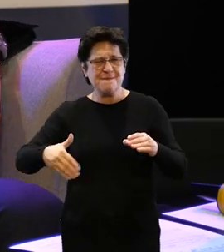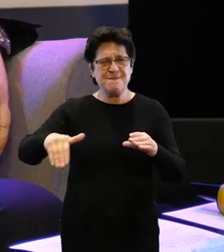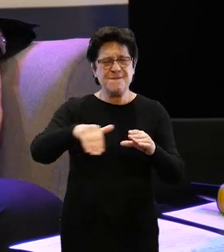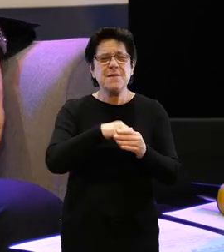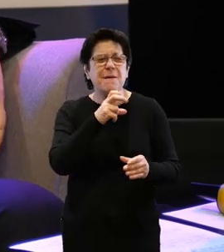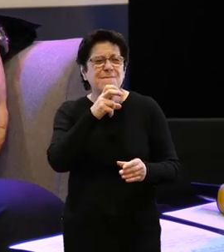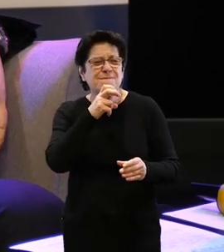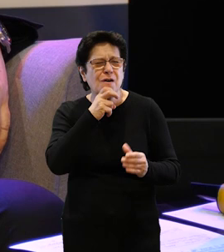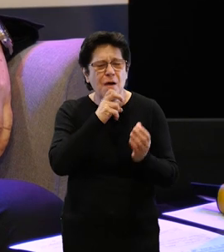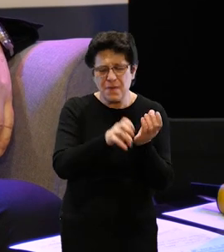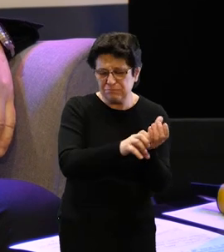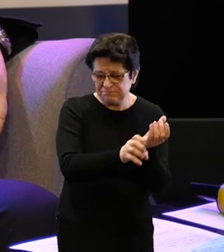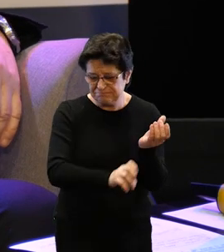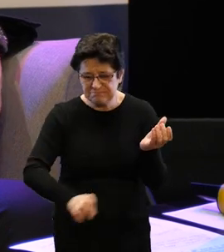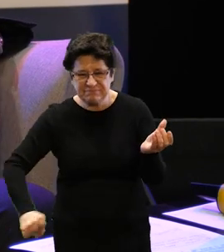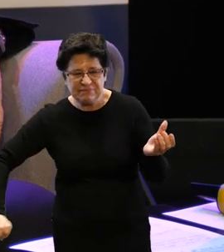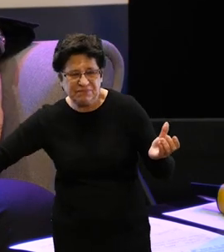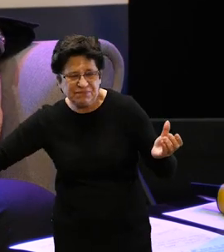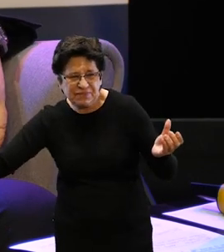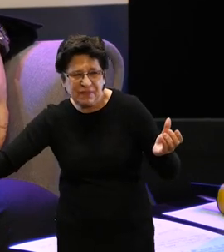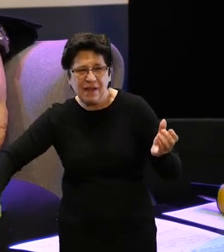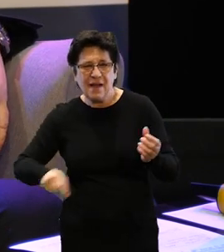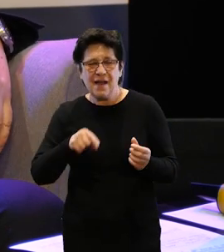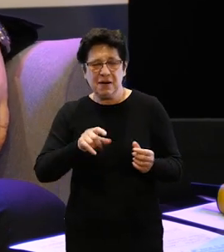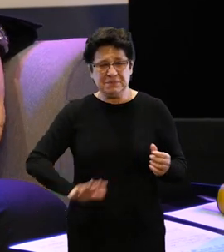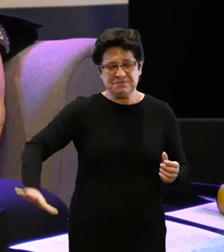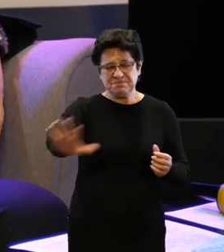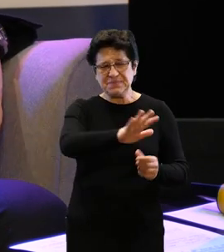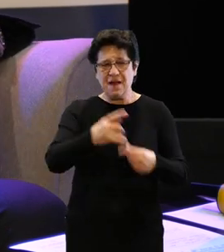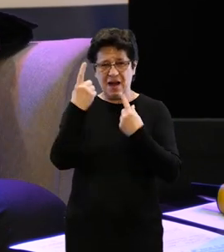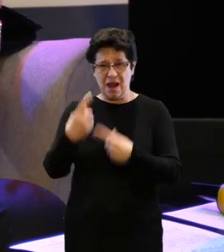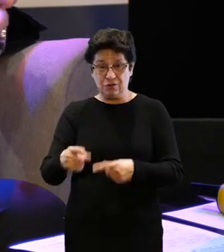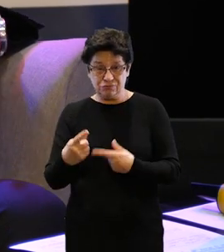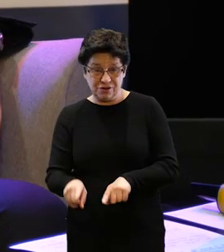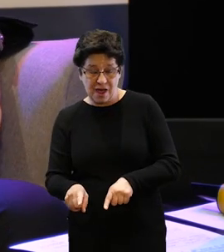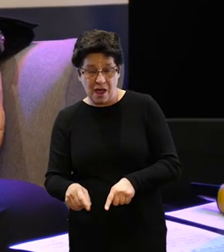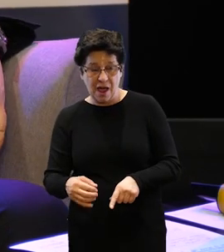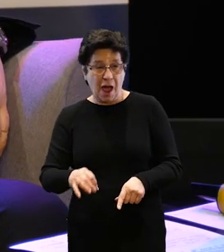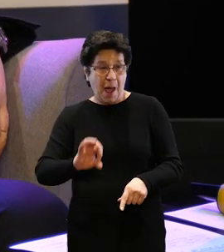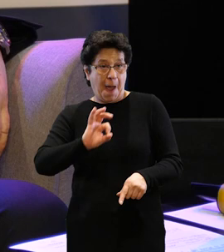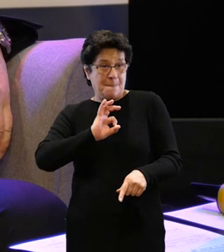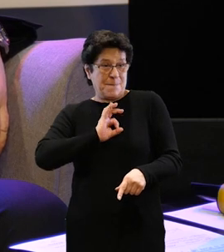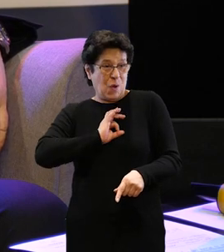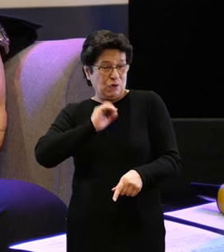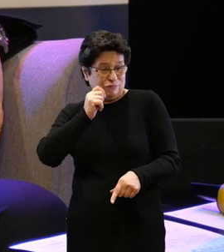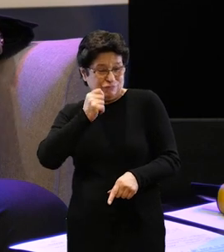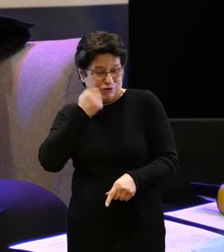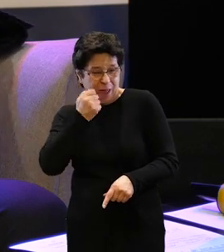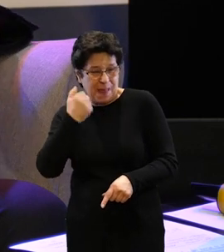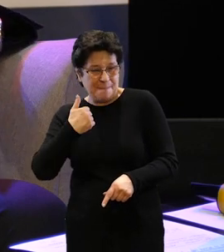wodno-kanalizacyjne które zajmowało się wodociągami na terenie Leszna a że mój dziadek był kupcem branży